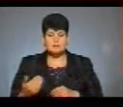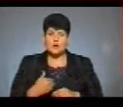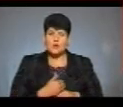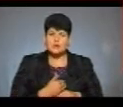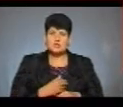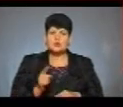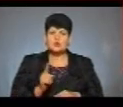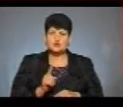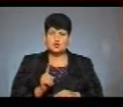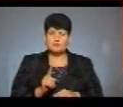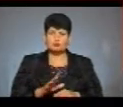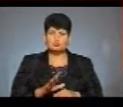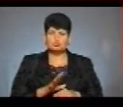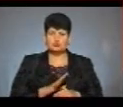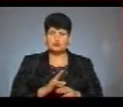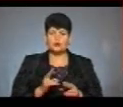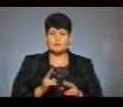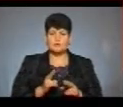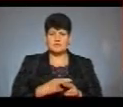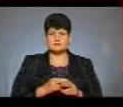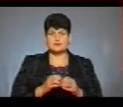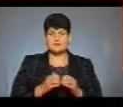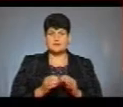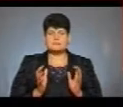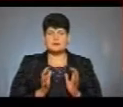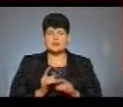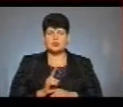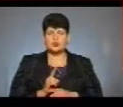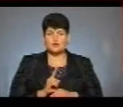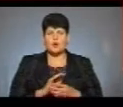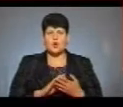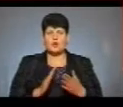щоб було беззастережно збережені норми